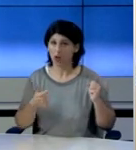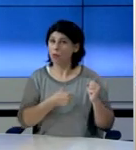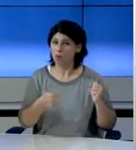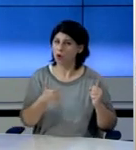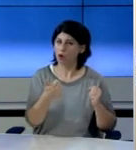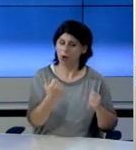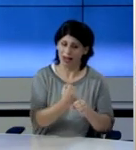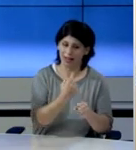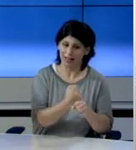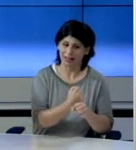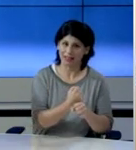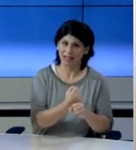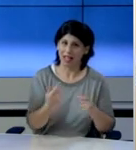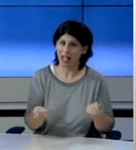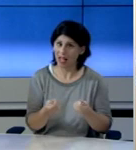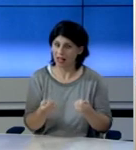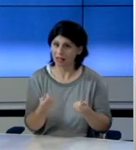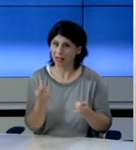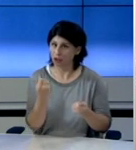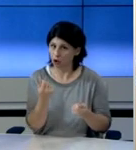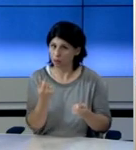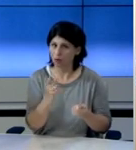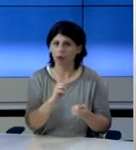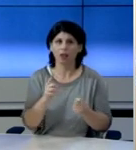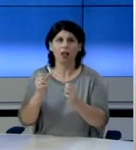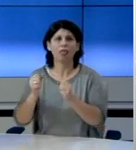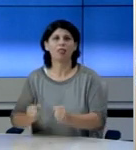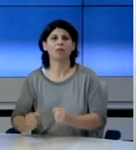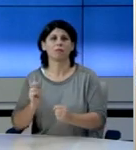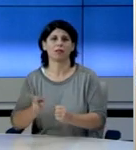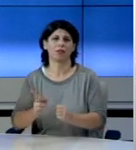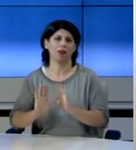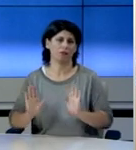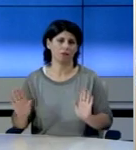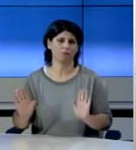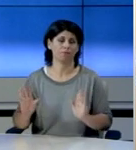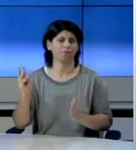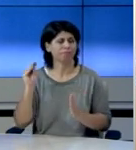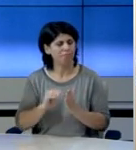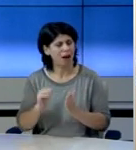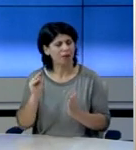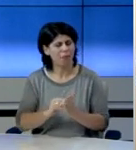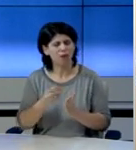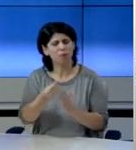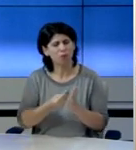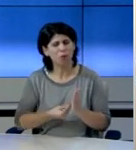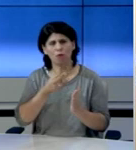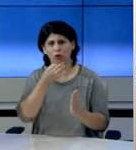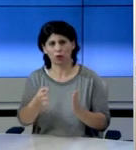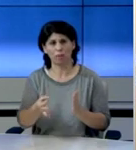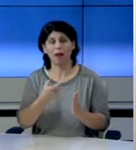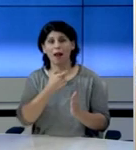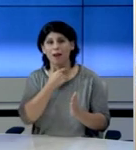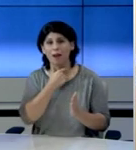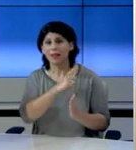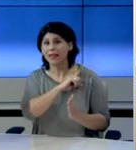και η οικονομία, η κοινωνική συνοχή. Κινδυνεύουν και οι θεσμοί. Έχω επανειλημμένα τονίσει την ανάγκη να